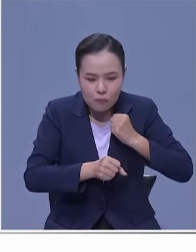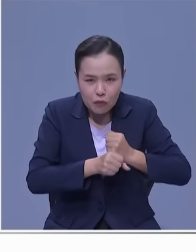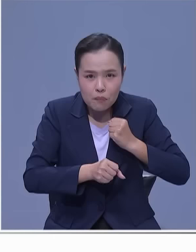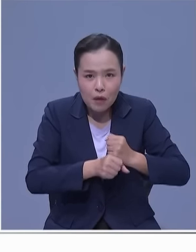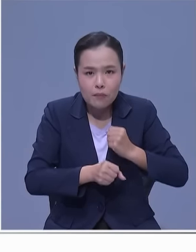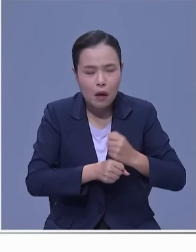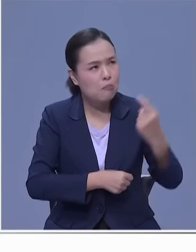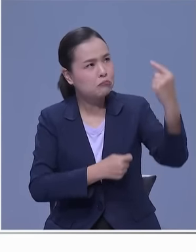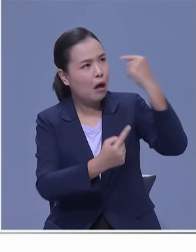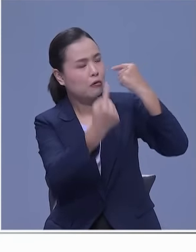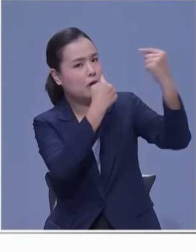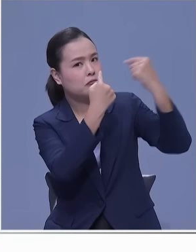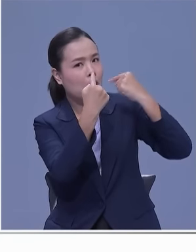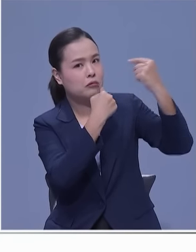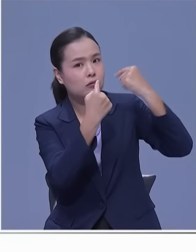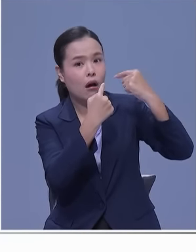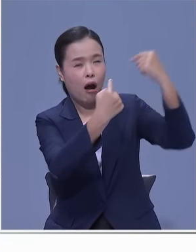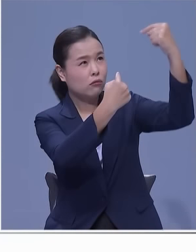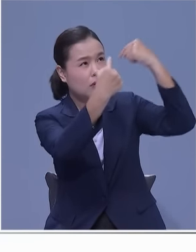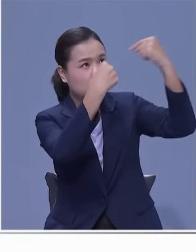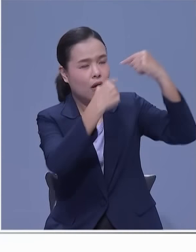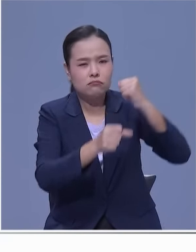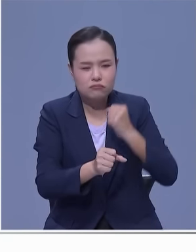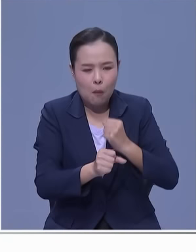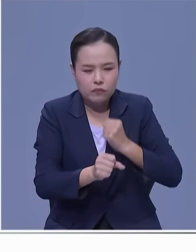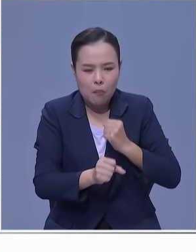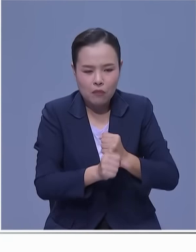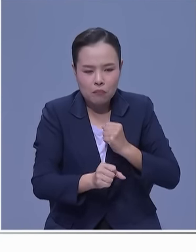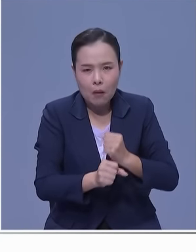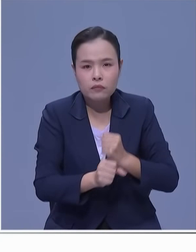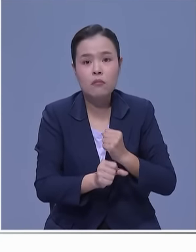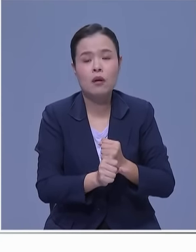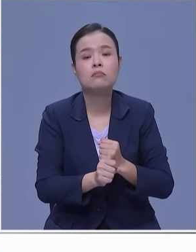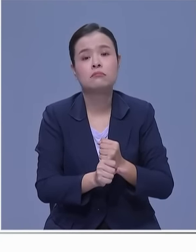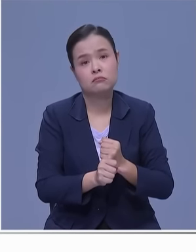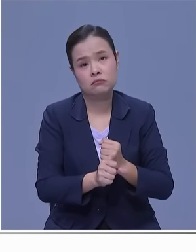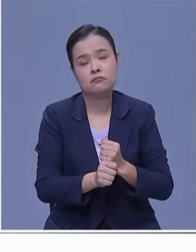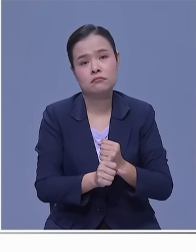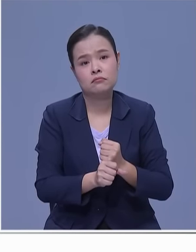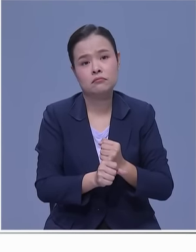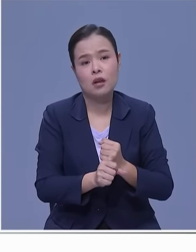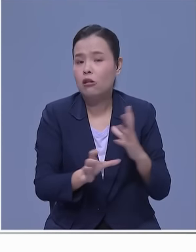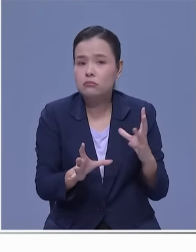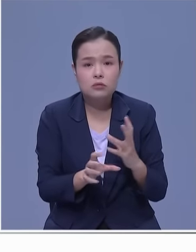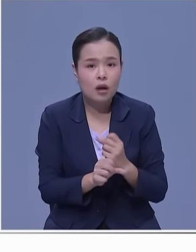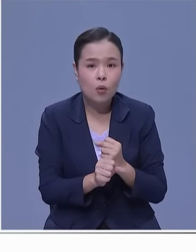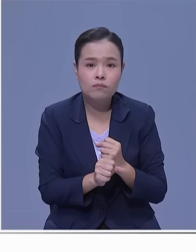ใบสั่งมาทำกันเต็มที่อะฮะสุดท้าย